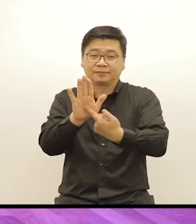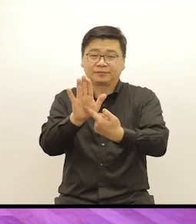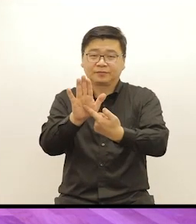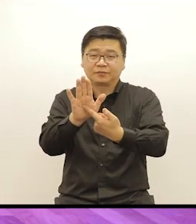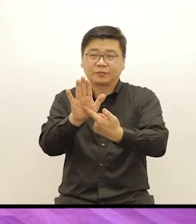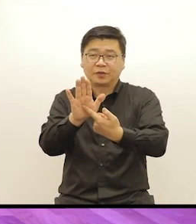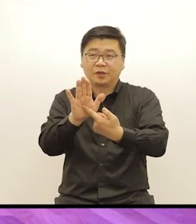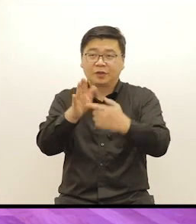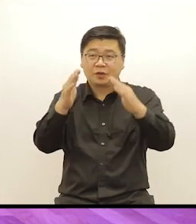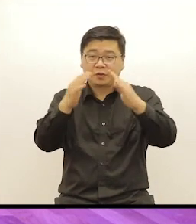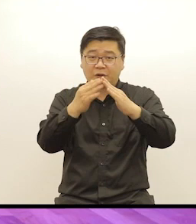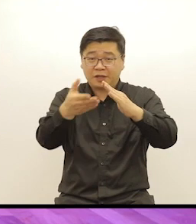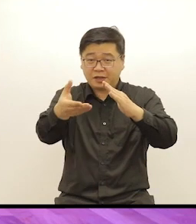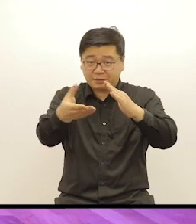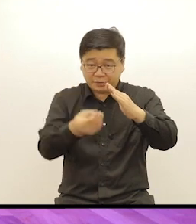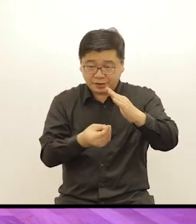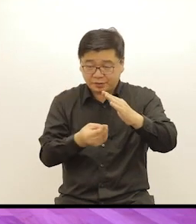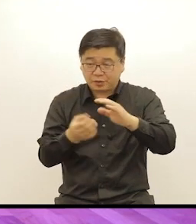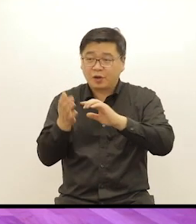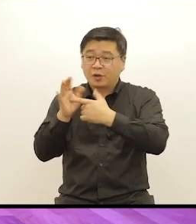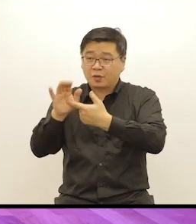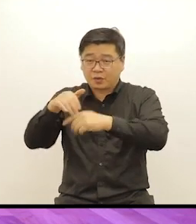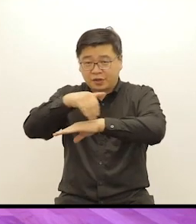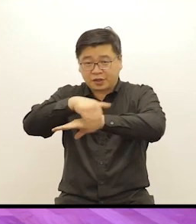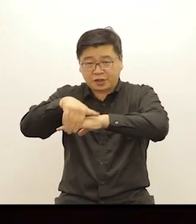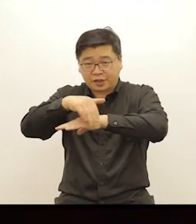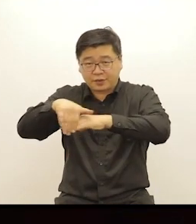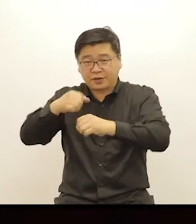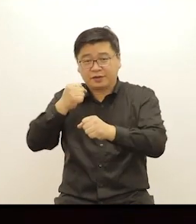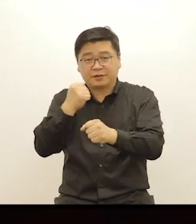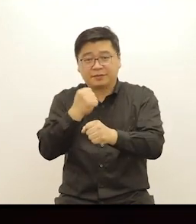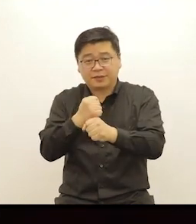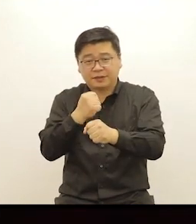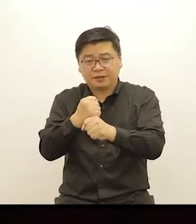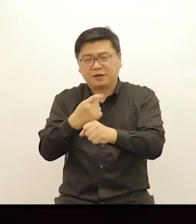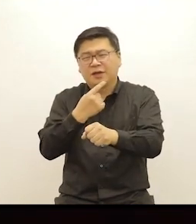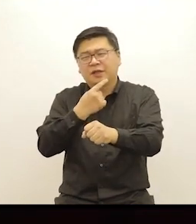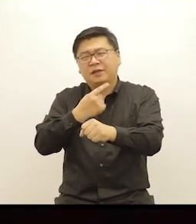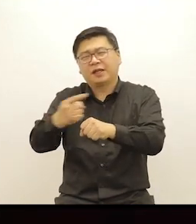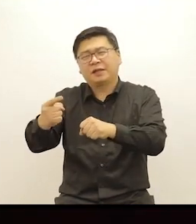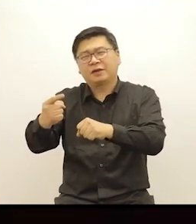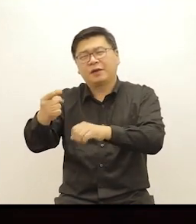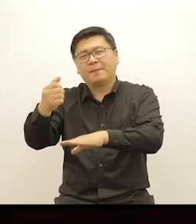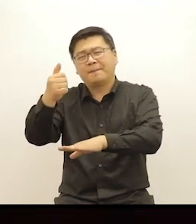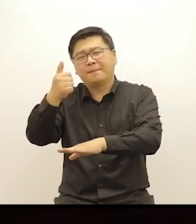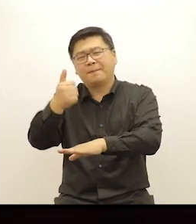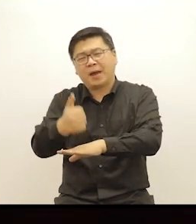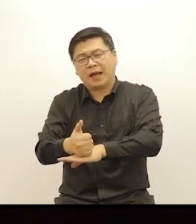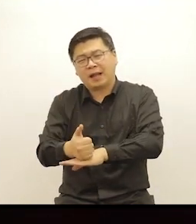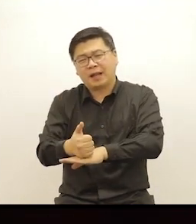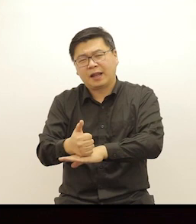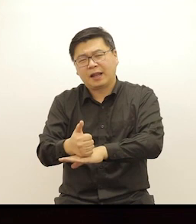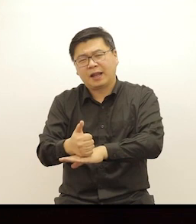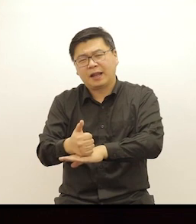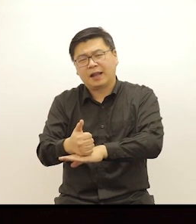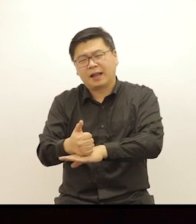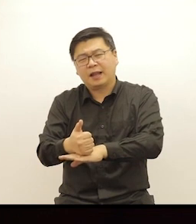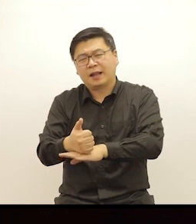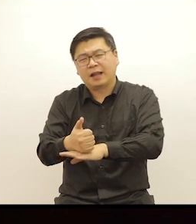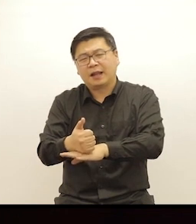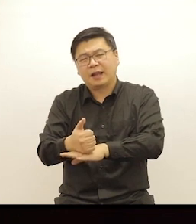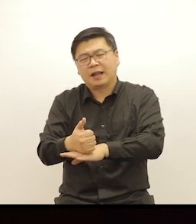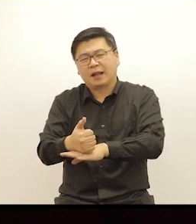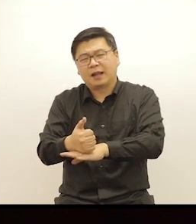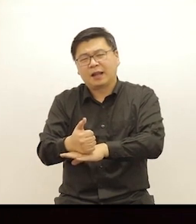공연 대관을 잡거나 공연 일정을 세우는 거는 그래서 내년 하반기 이후로 아마